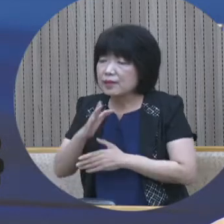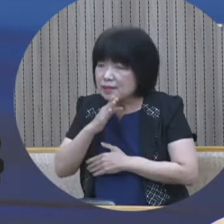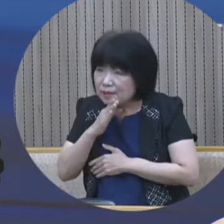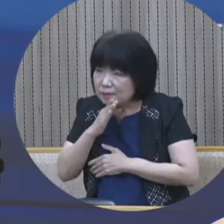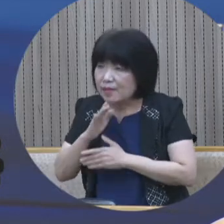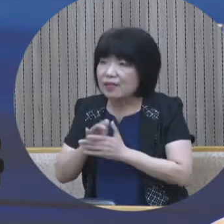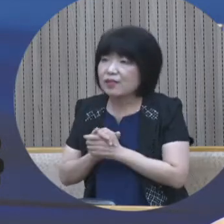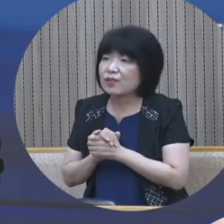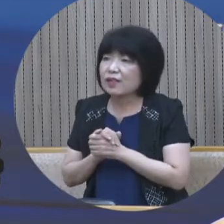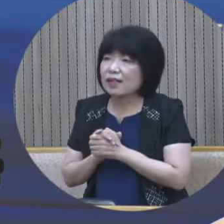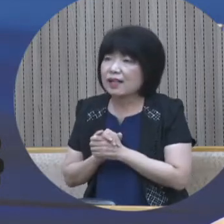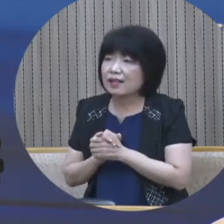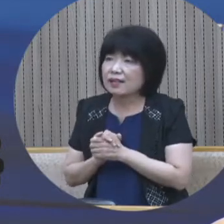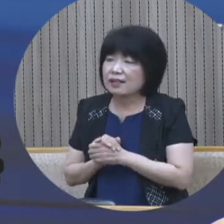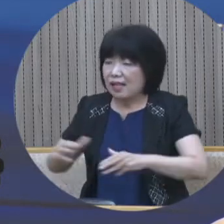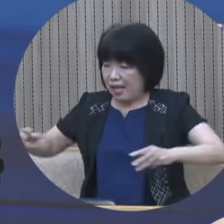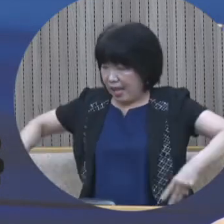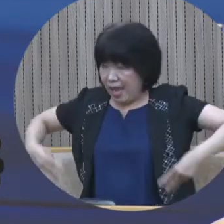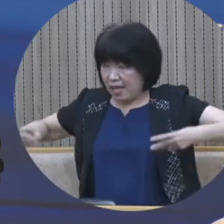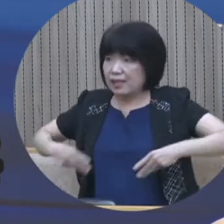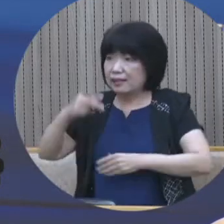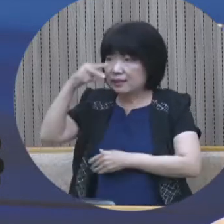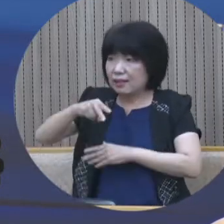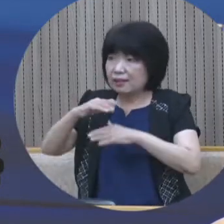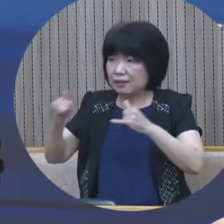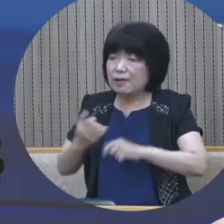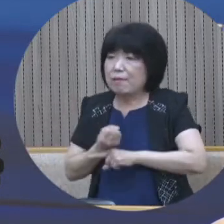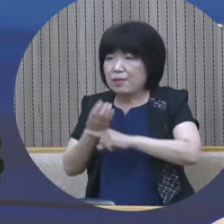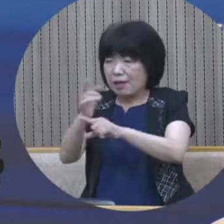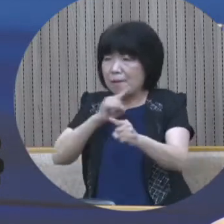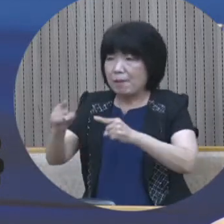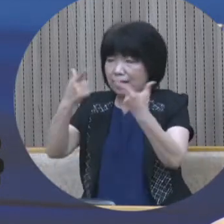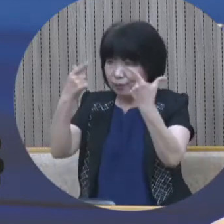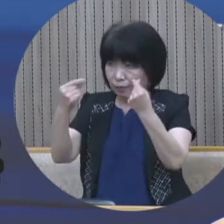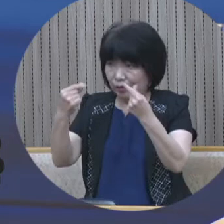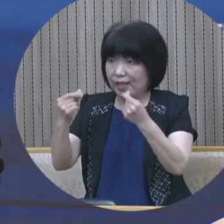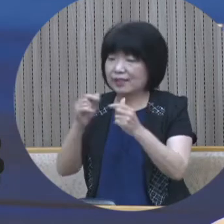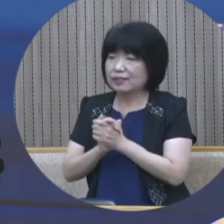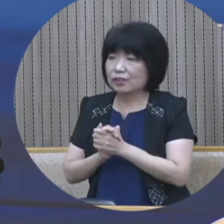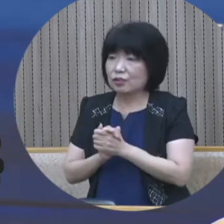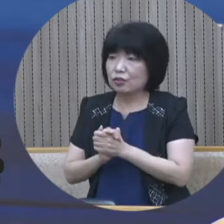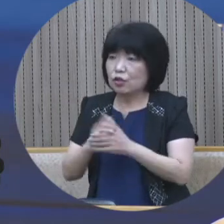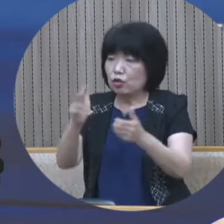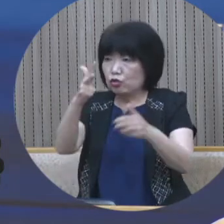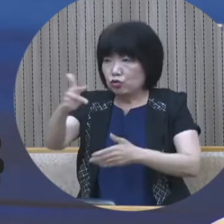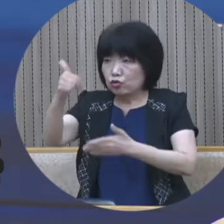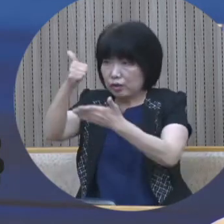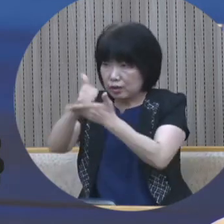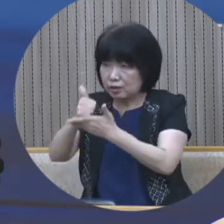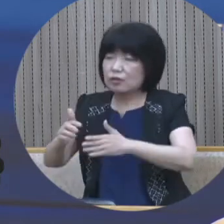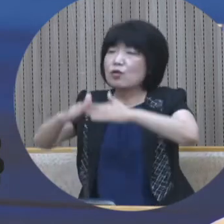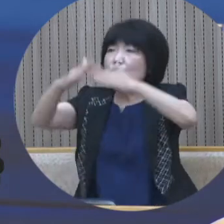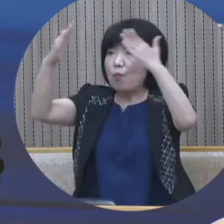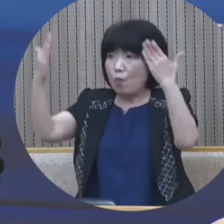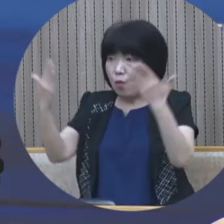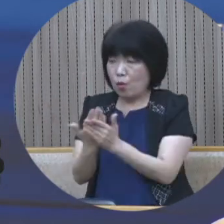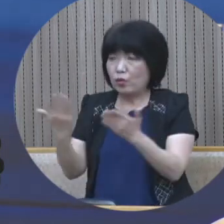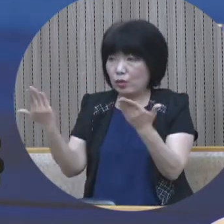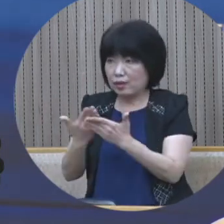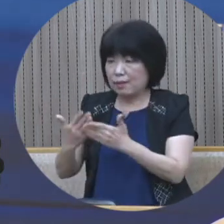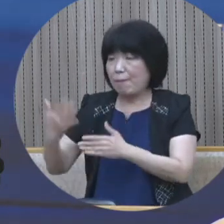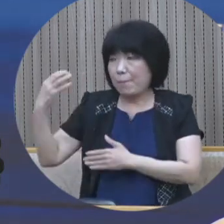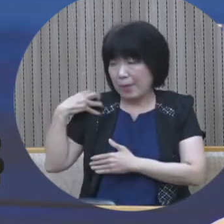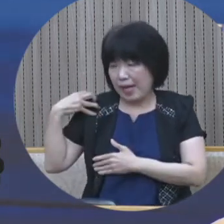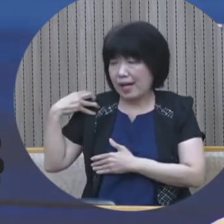정말로 엘리사 선지자가 전한 말씀대로 주께서 모든 일을 다